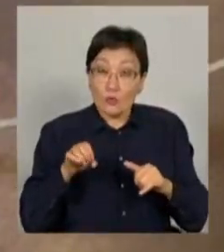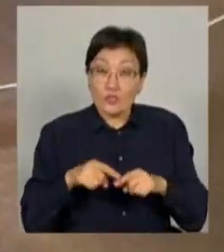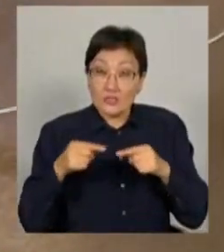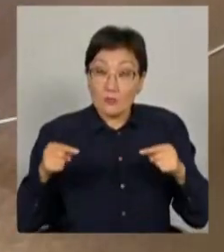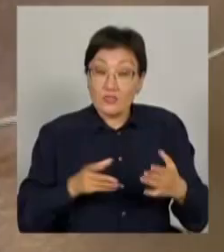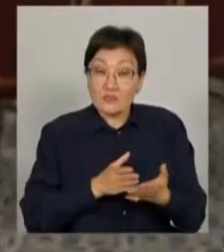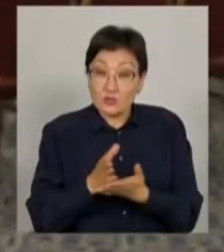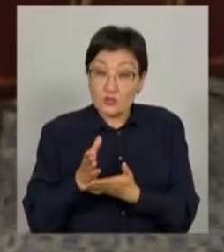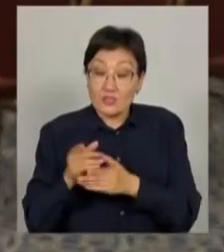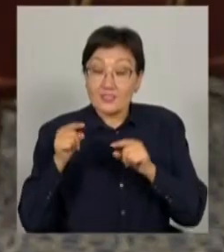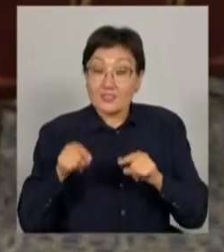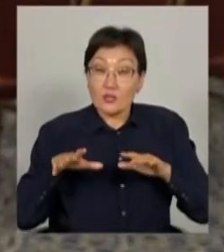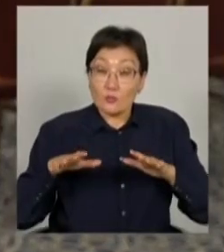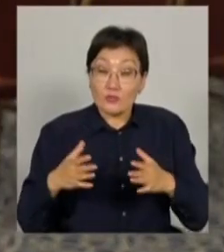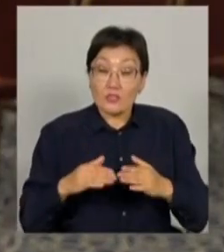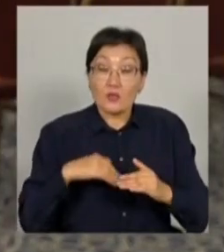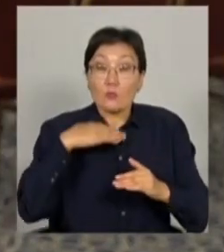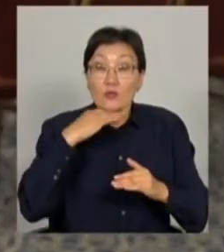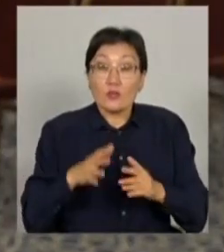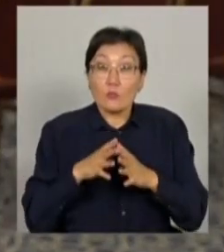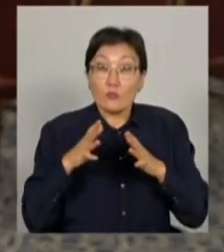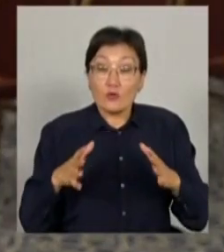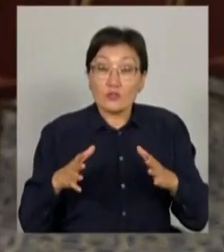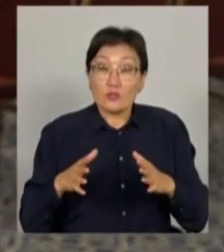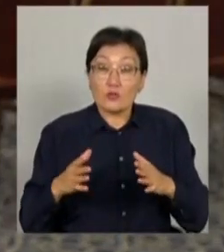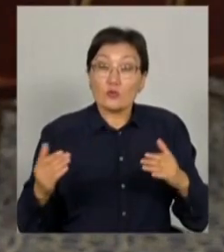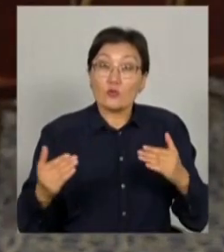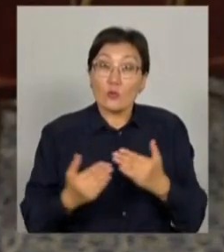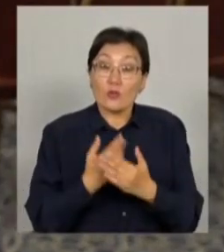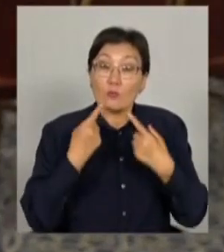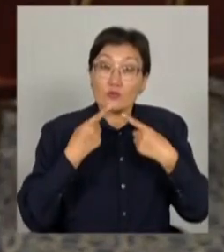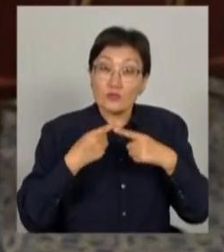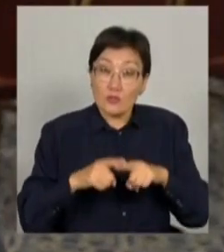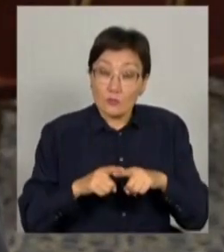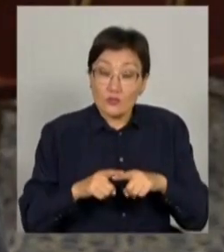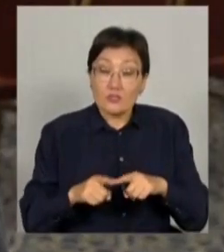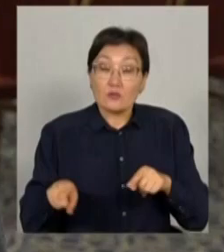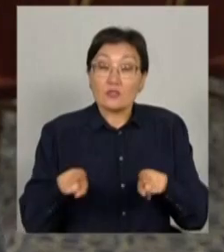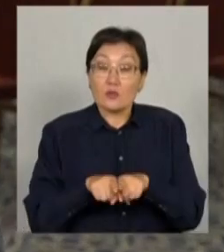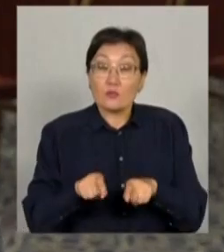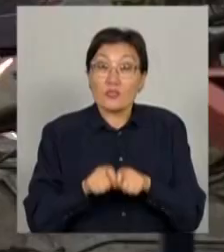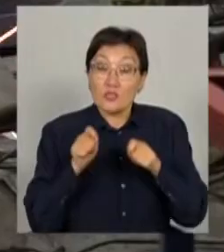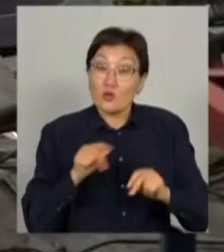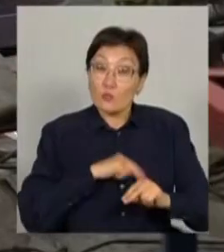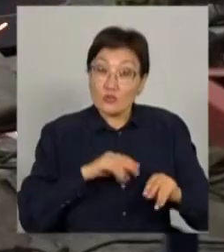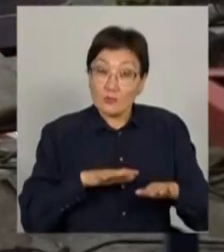разным сферам. Здесь происходит достаточно большой трансфер ноу-хау по технологиям, также создаются рабочие